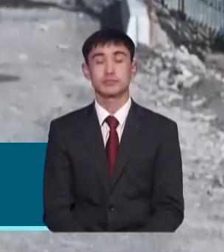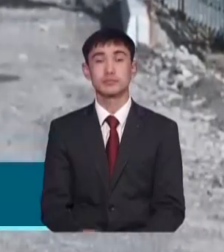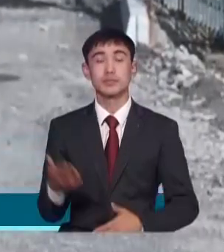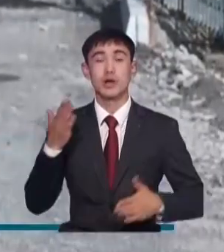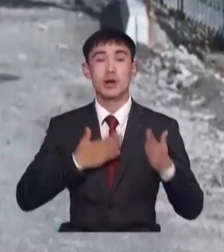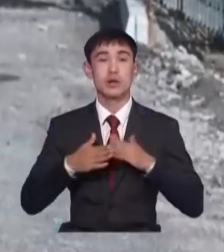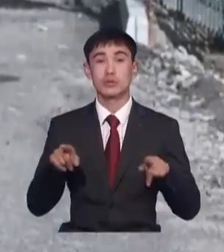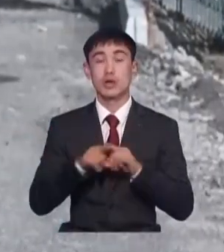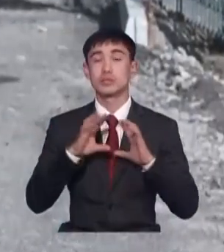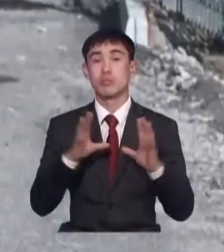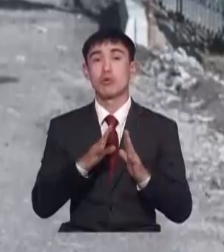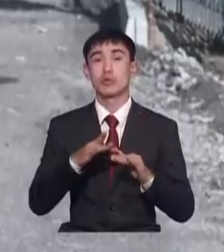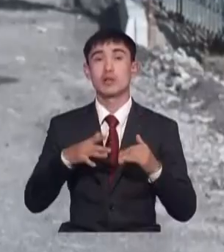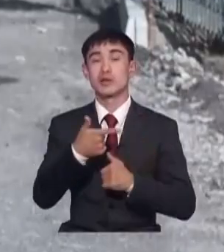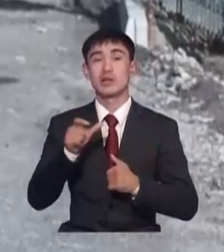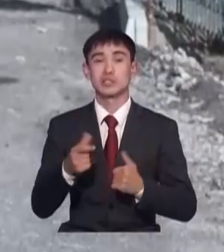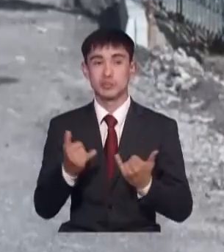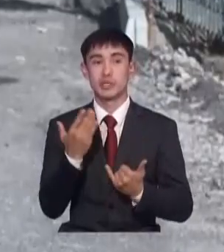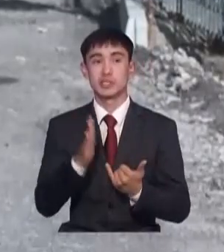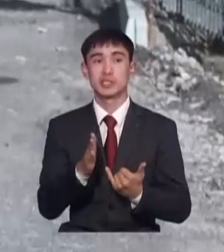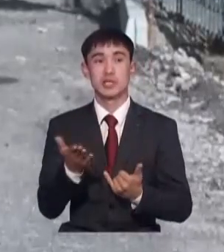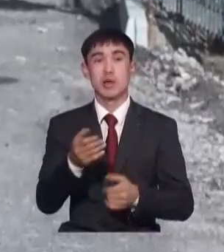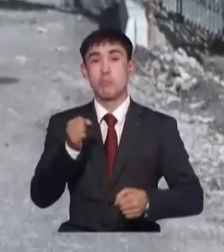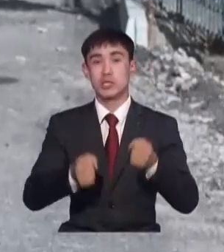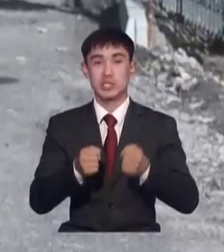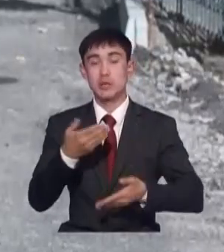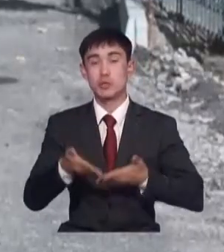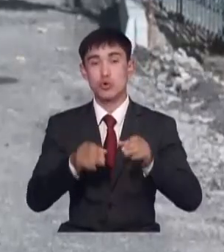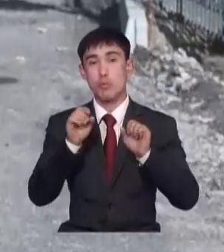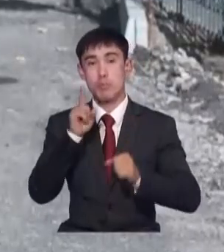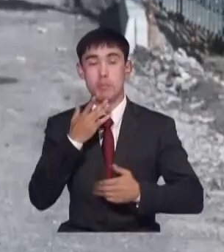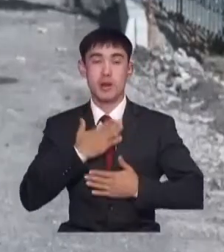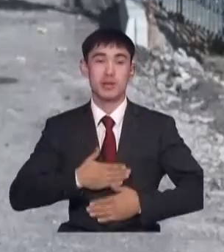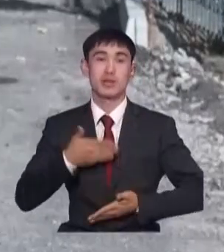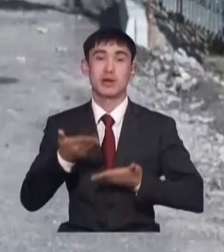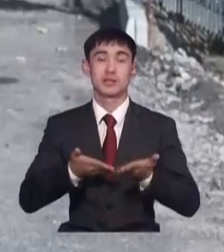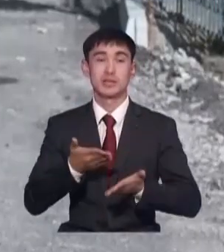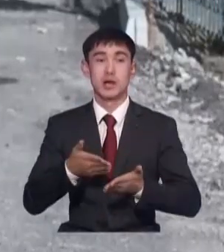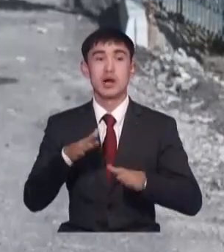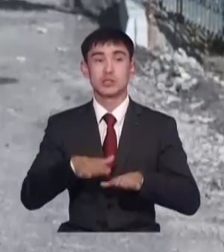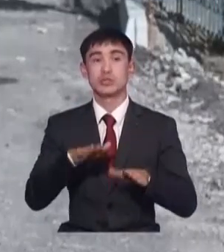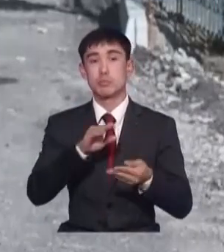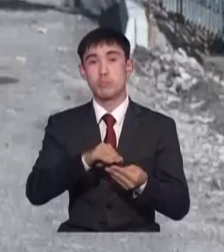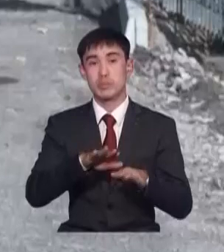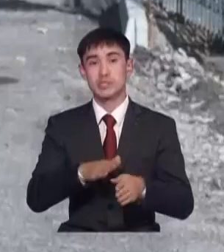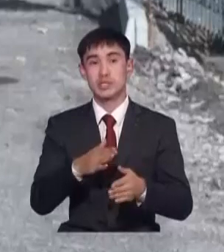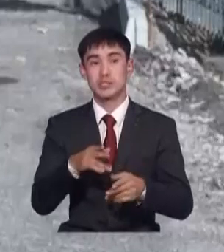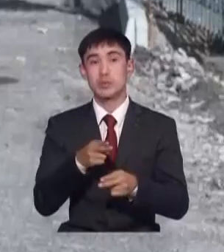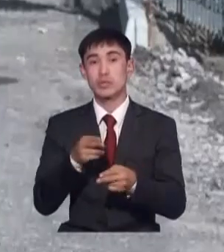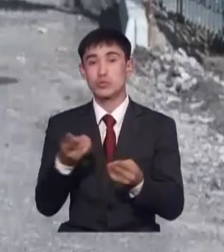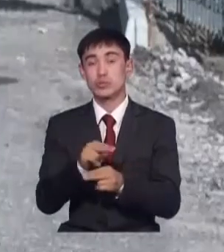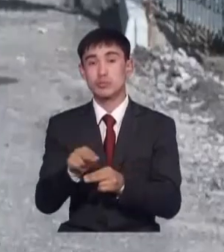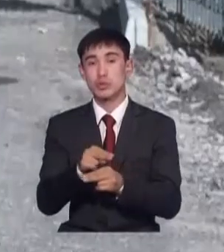Очень радует такая забота о гражданах. Теперь здесь и на машине, и пешком приятно ходить. Конечно, остаются места, где не помешал